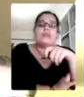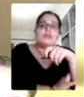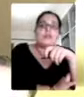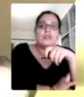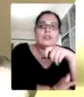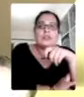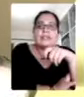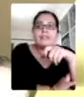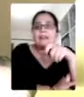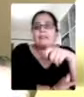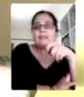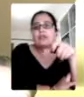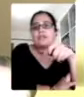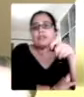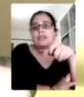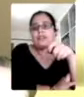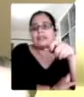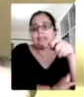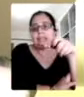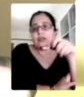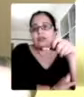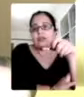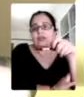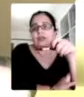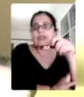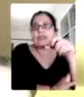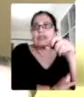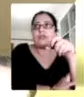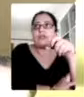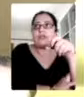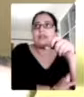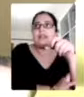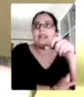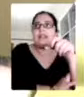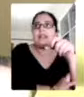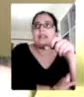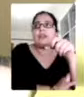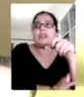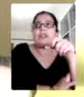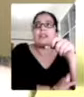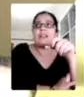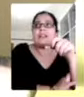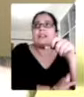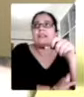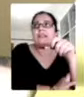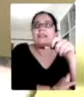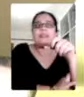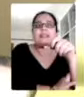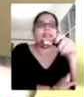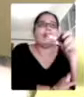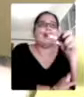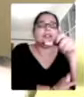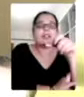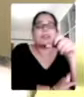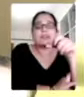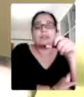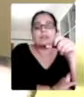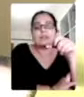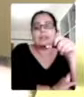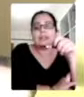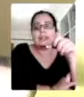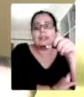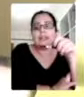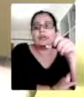Aynı tütünü devamlı yorumluyorlar gibi geliyor belli bir noktadan sonra. O 5 tane de ya zaten defalarca